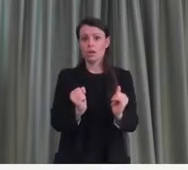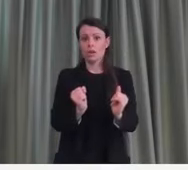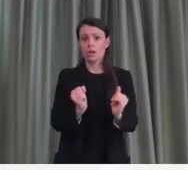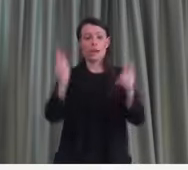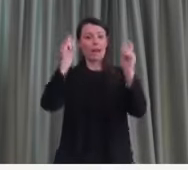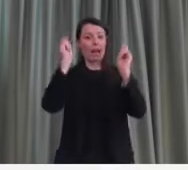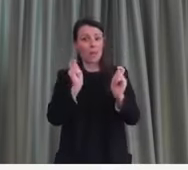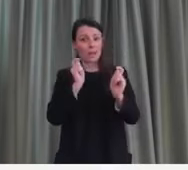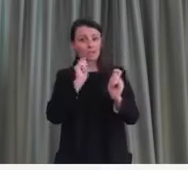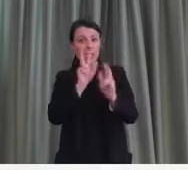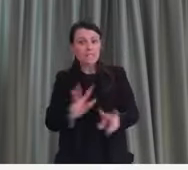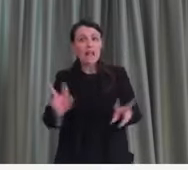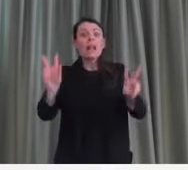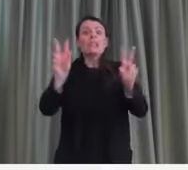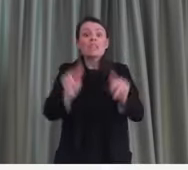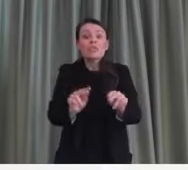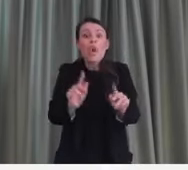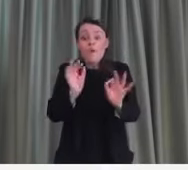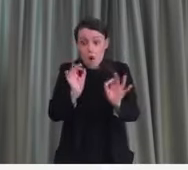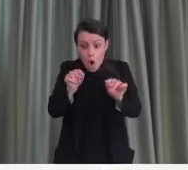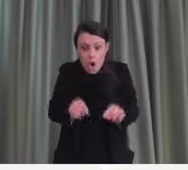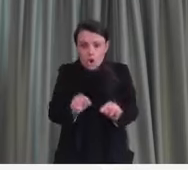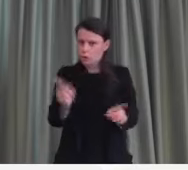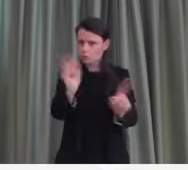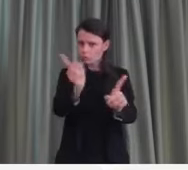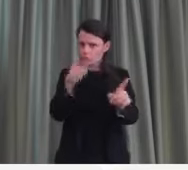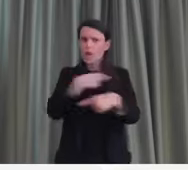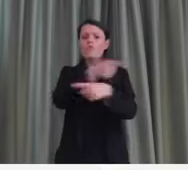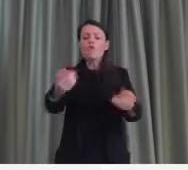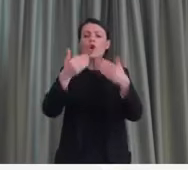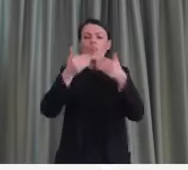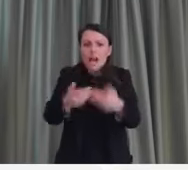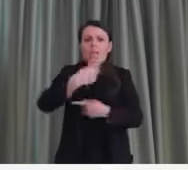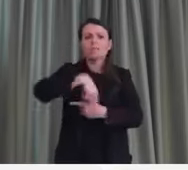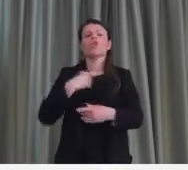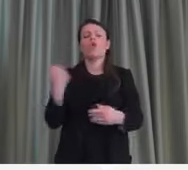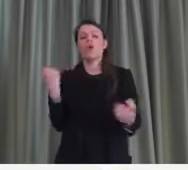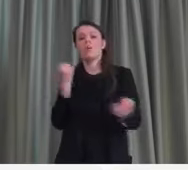e che oggi tutti voi contribuite a sconfiggere